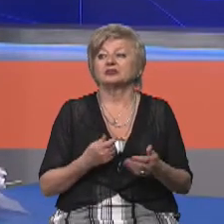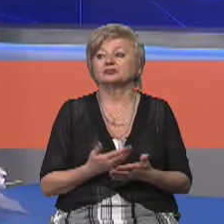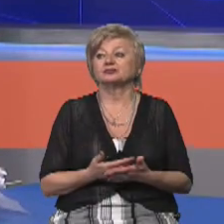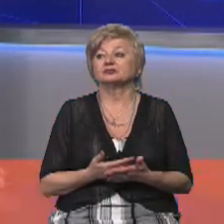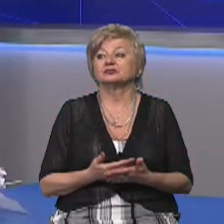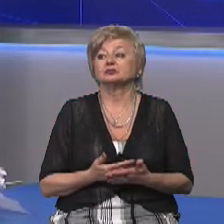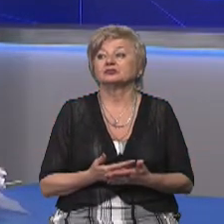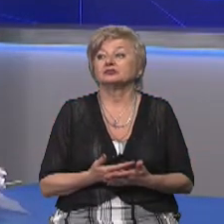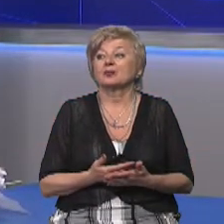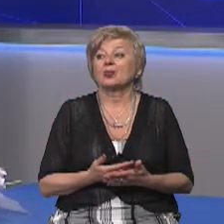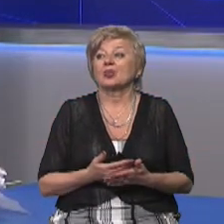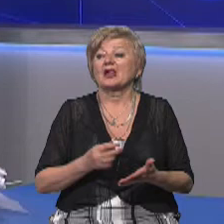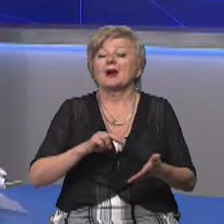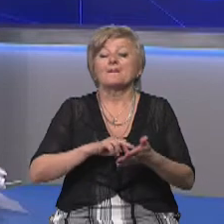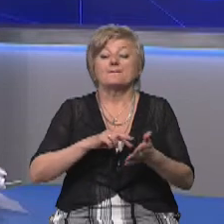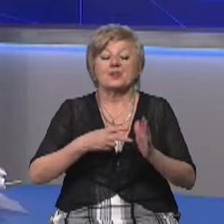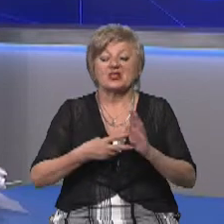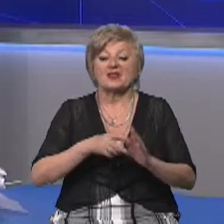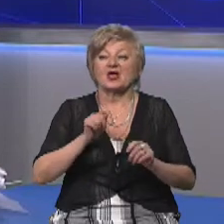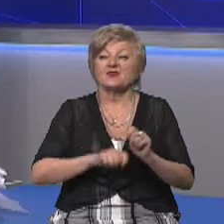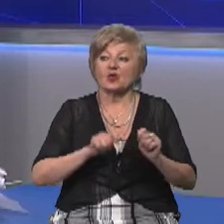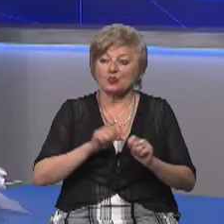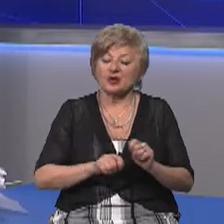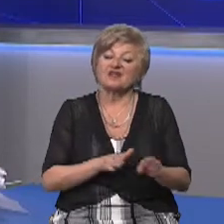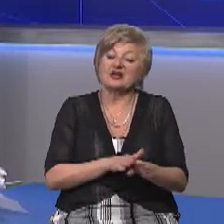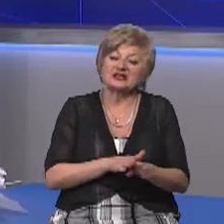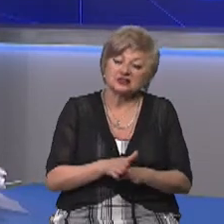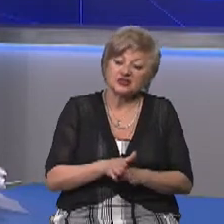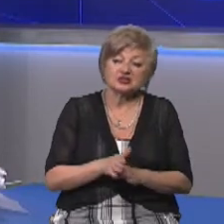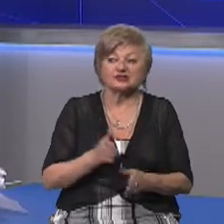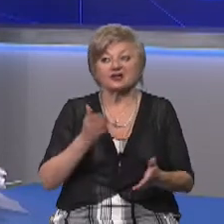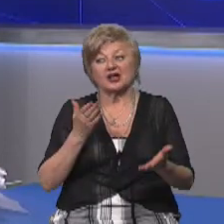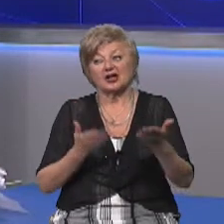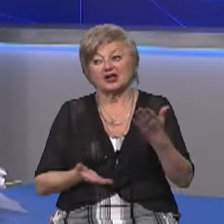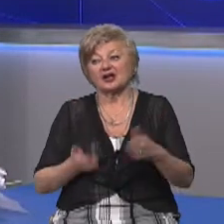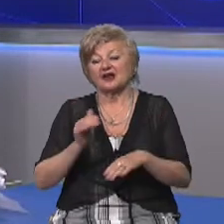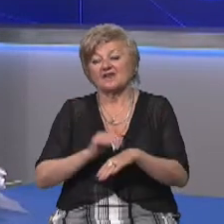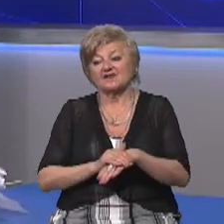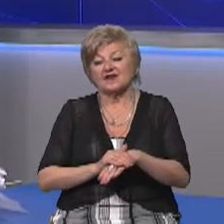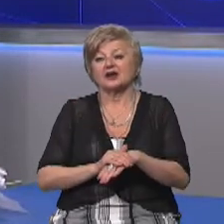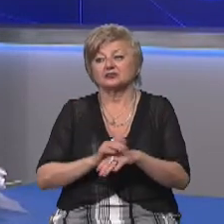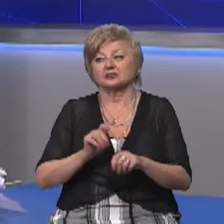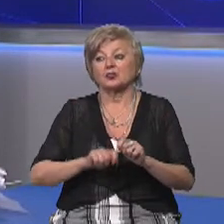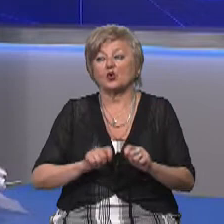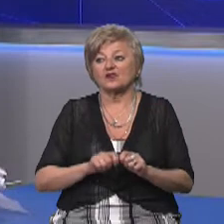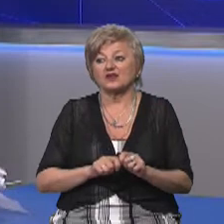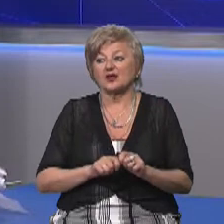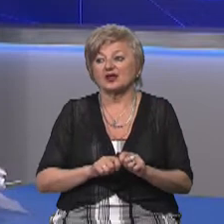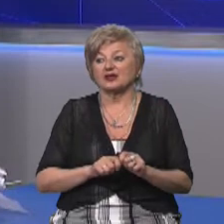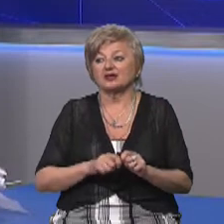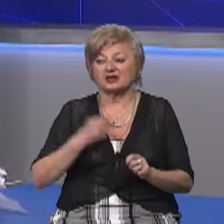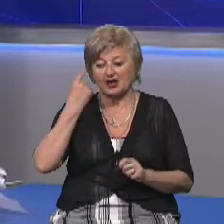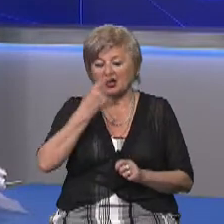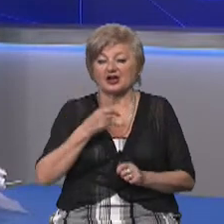перевірки. Позапланова перевірка здійснюється, один із аргументів для здійснення позапланової перевірки – це звернення фізичної